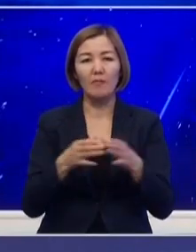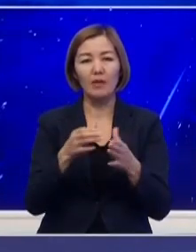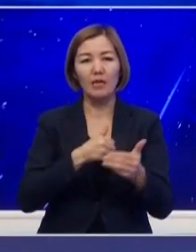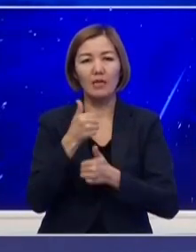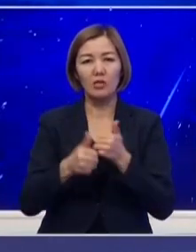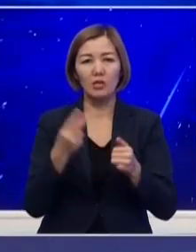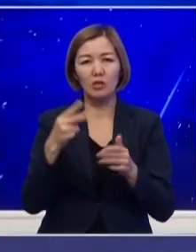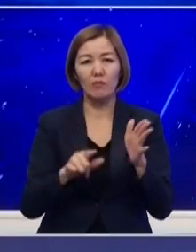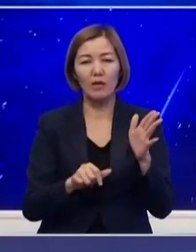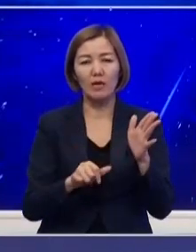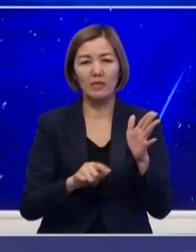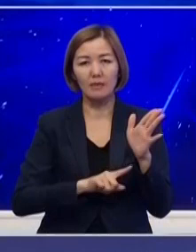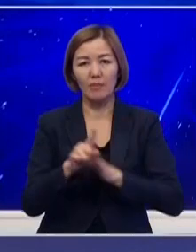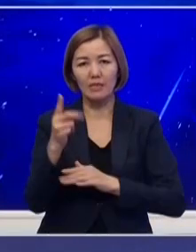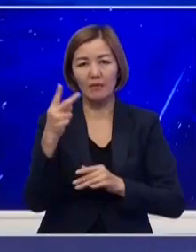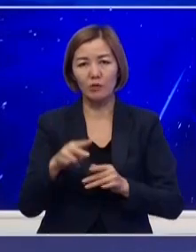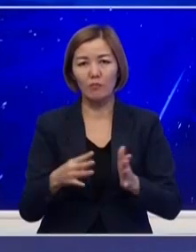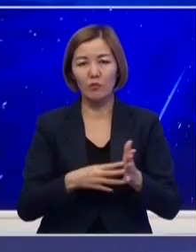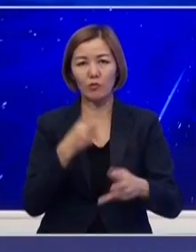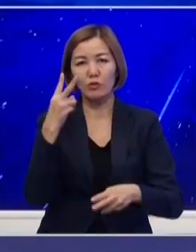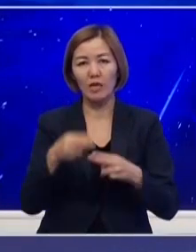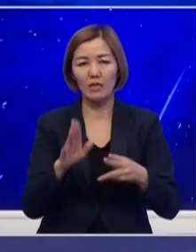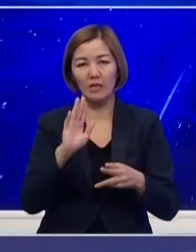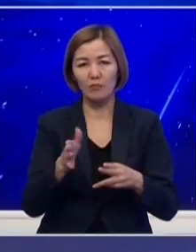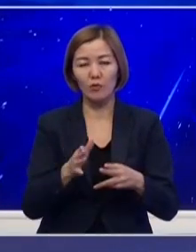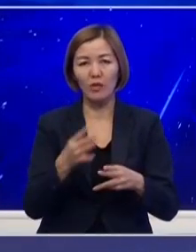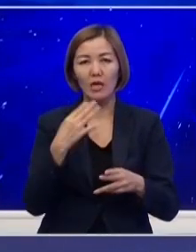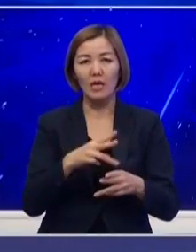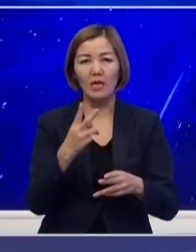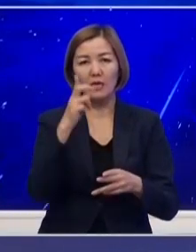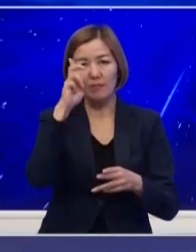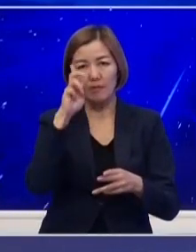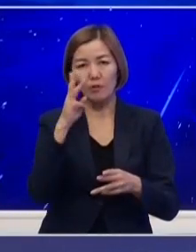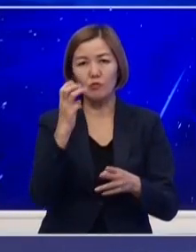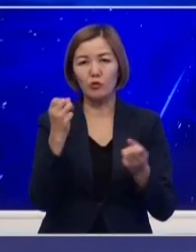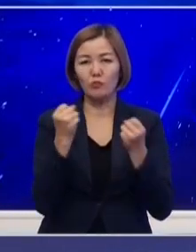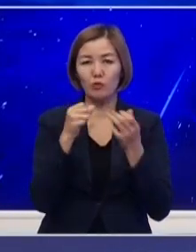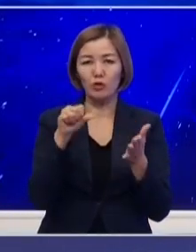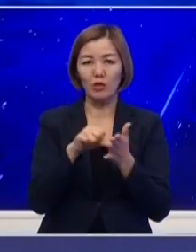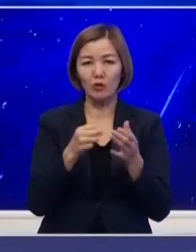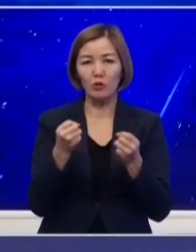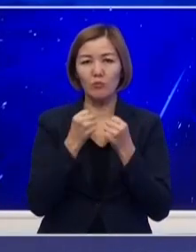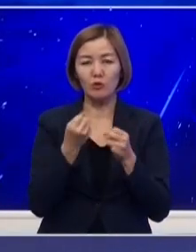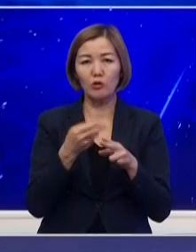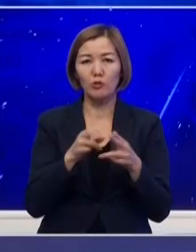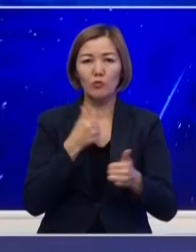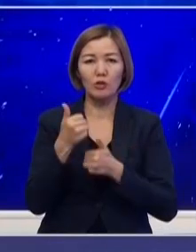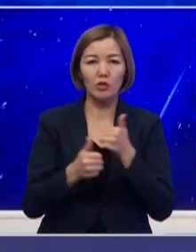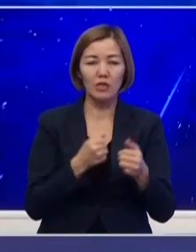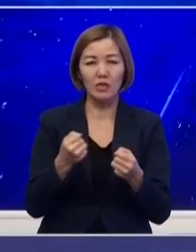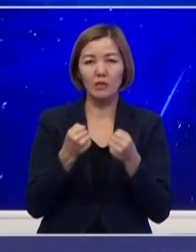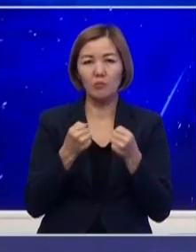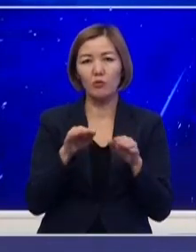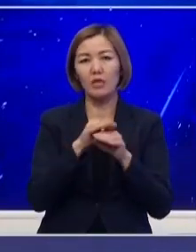жарыса 20-29 мамыр аралығында өтпек. Оған 42 елден 300-ден аса спортшы қатысуда. Спортшылардың